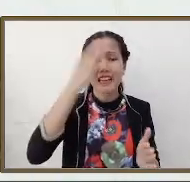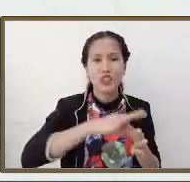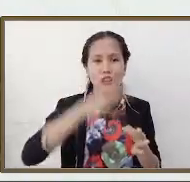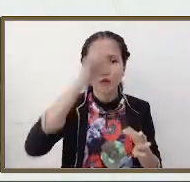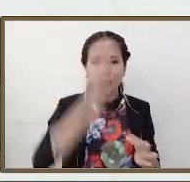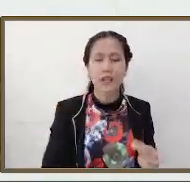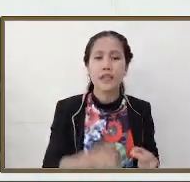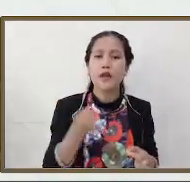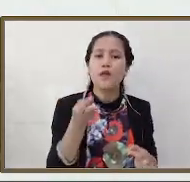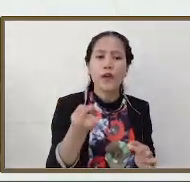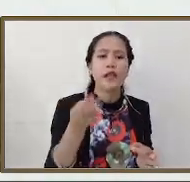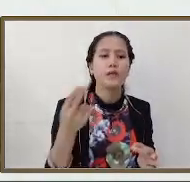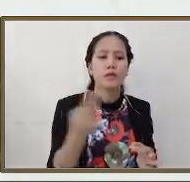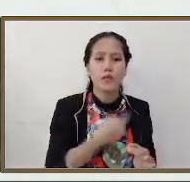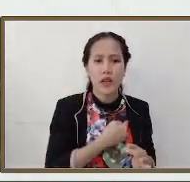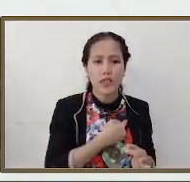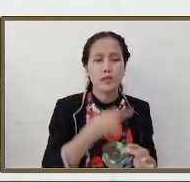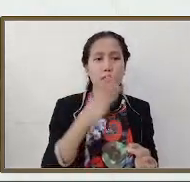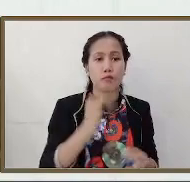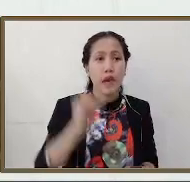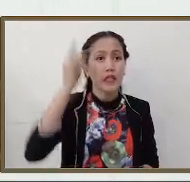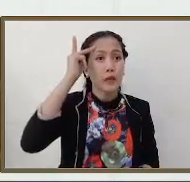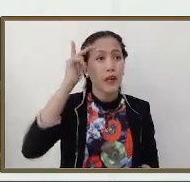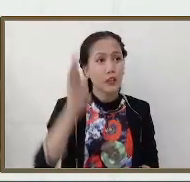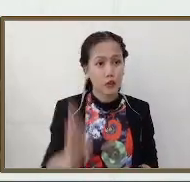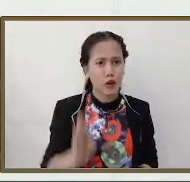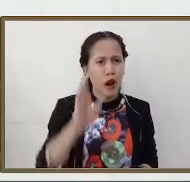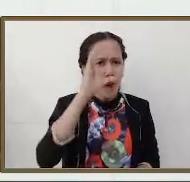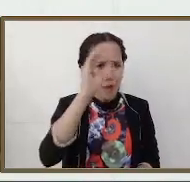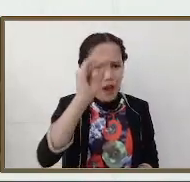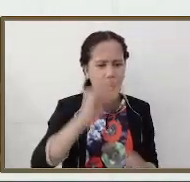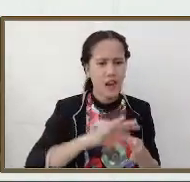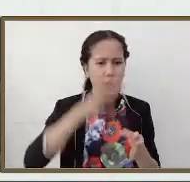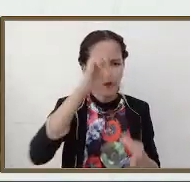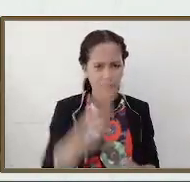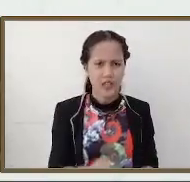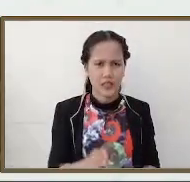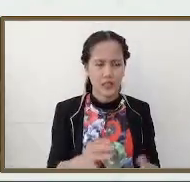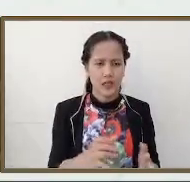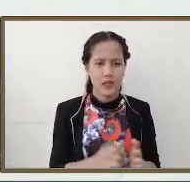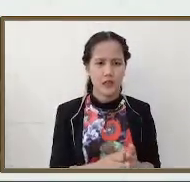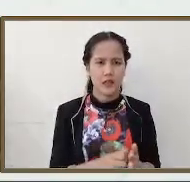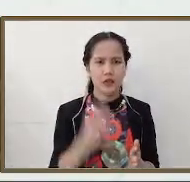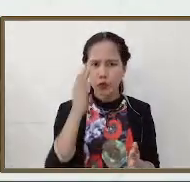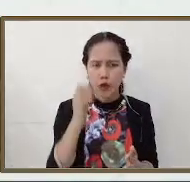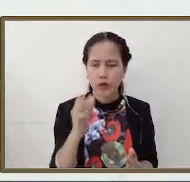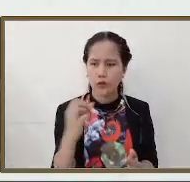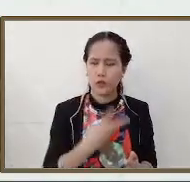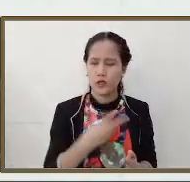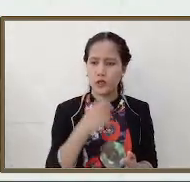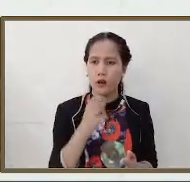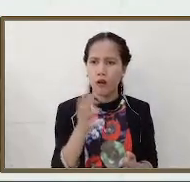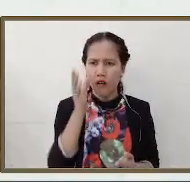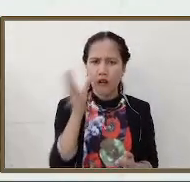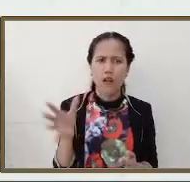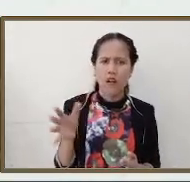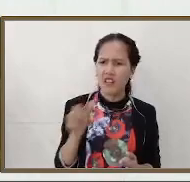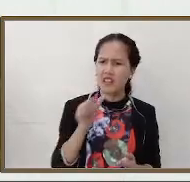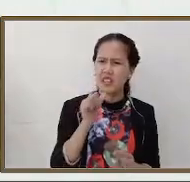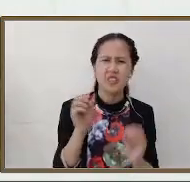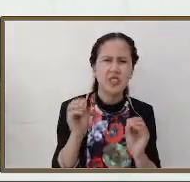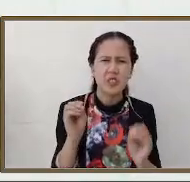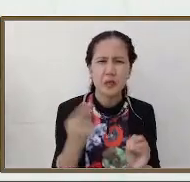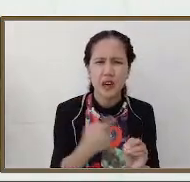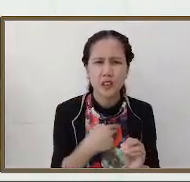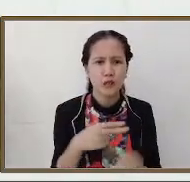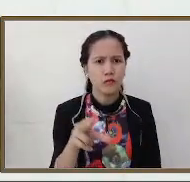God na inilagay po sa atin. Kaya nga hindi tayo makatanggi na hindi naman naituro sa amin yun eh. Hindi rin magagawa ng